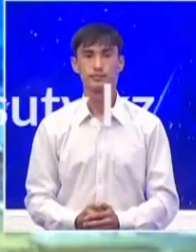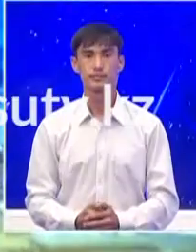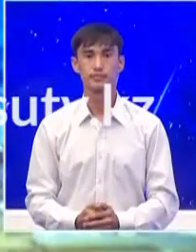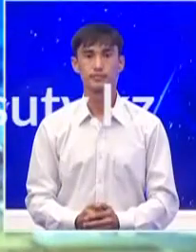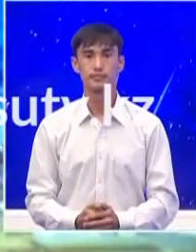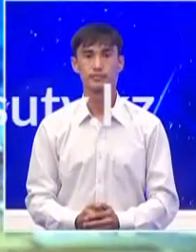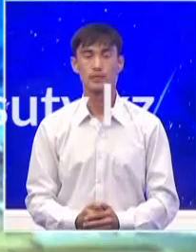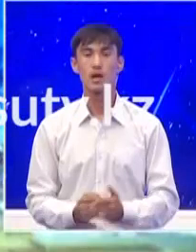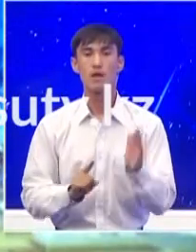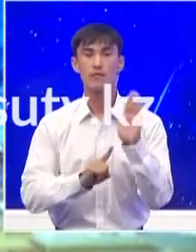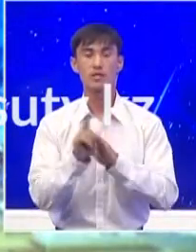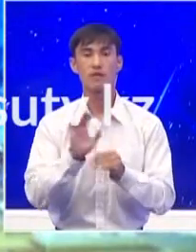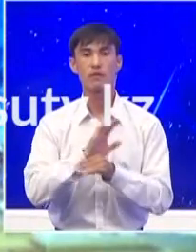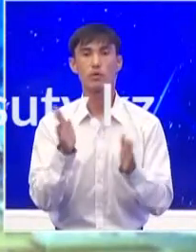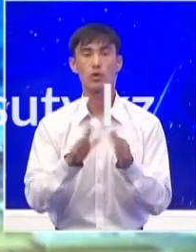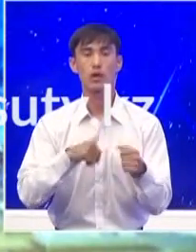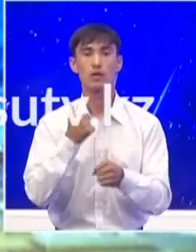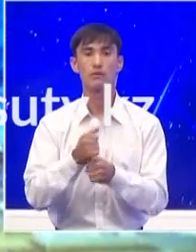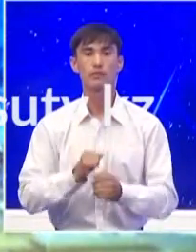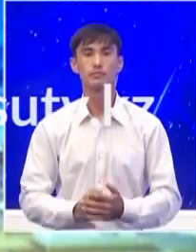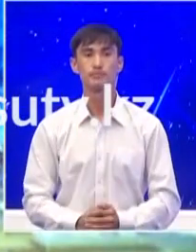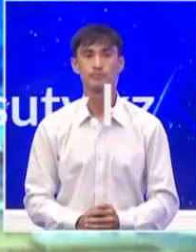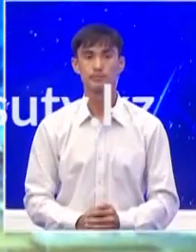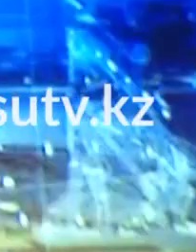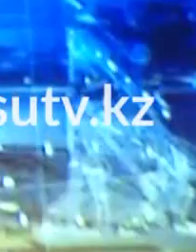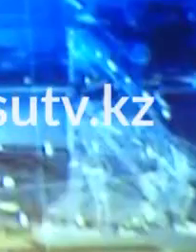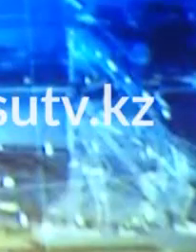в начале выпуска аккуратно главном